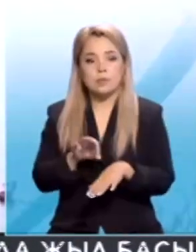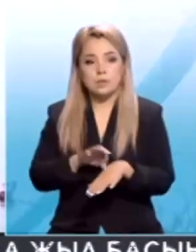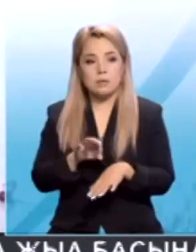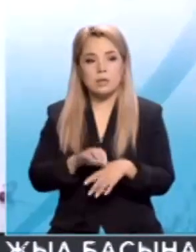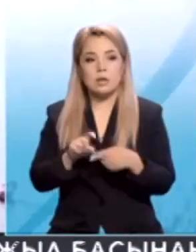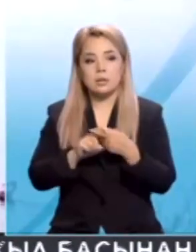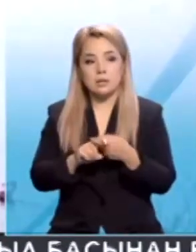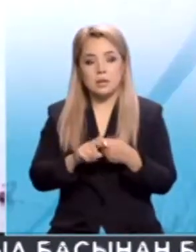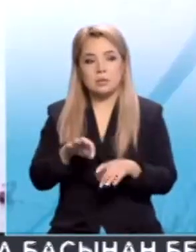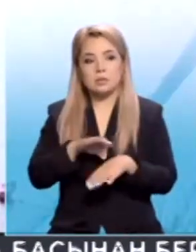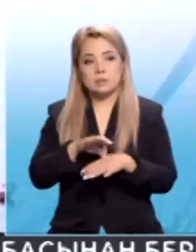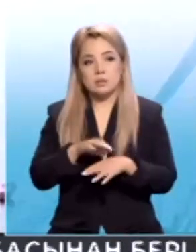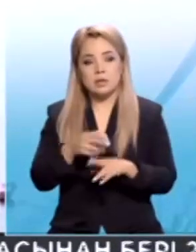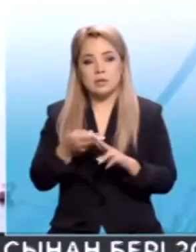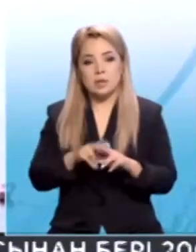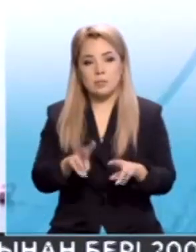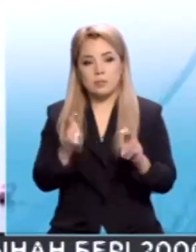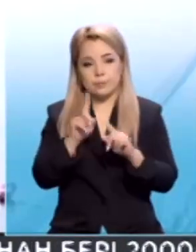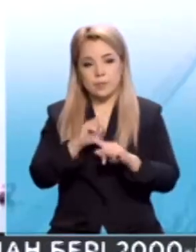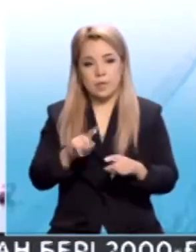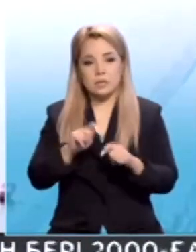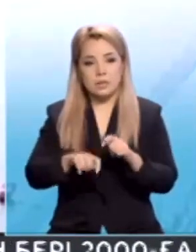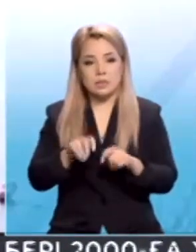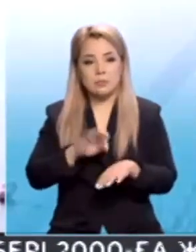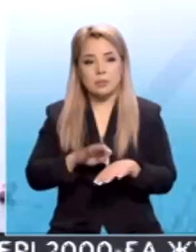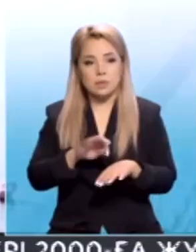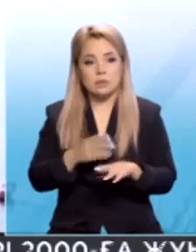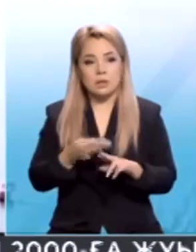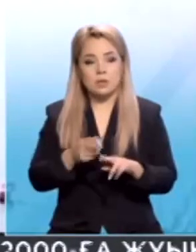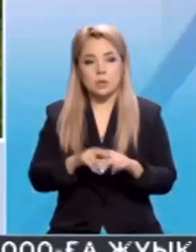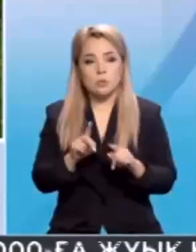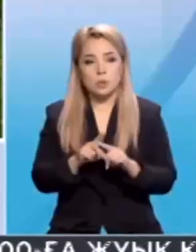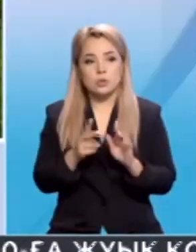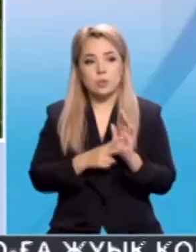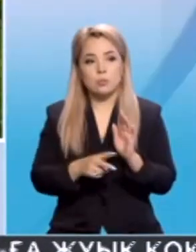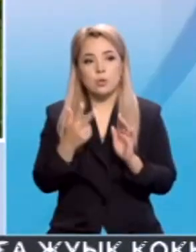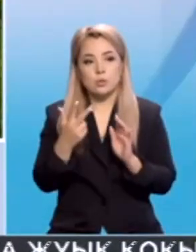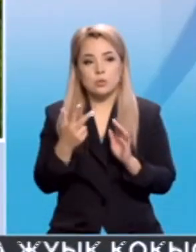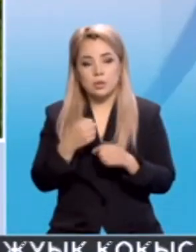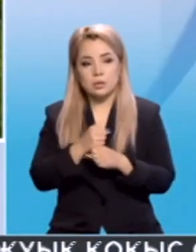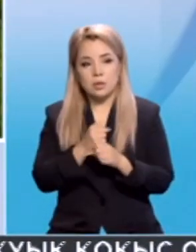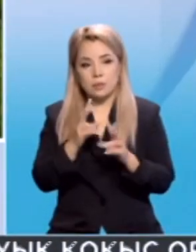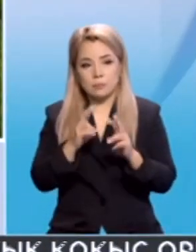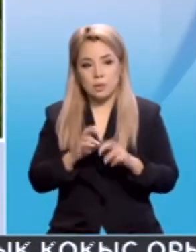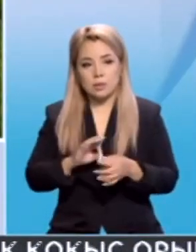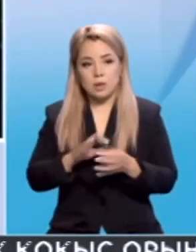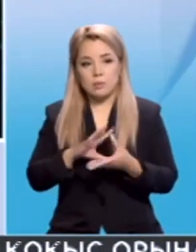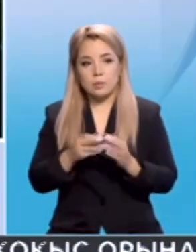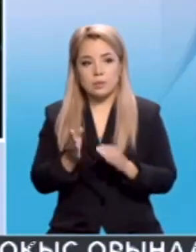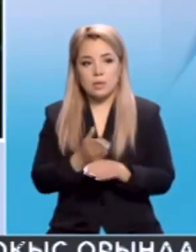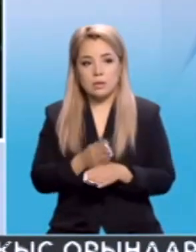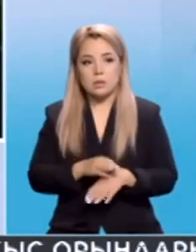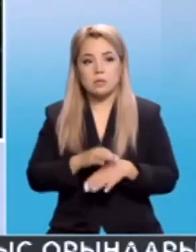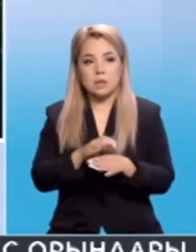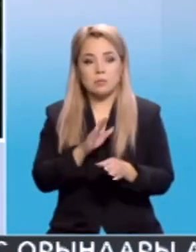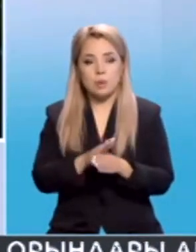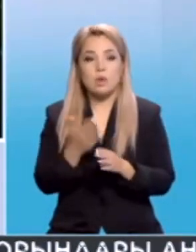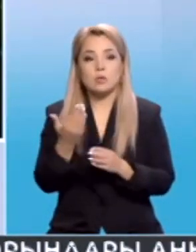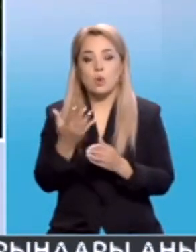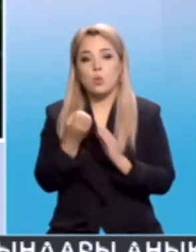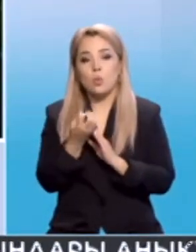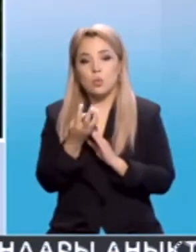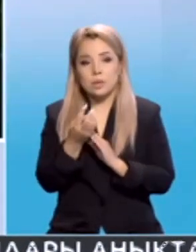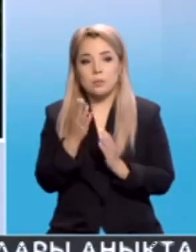вибрионы табылды. Мамандардың айтуынша, ашық су көздерінен 73 сынама алынып, талдау жасалған. Олардың